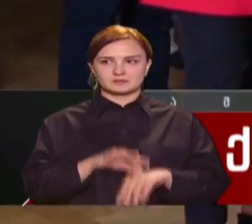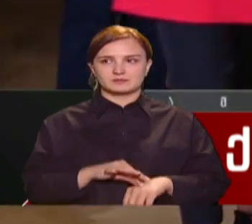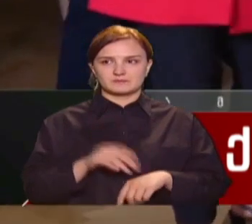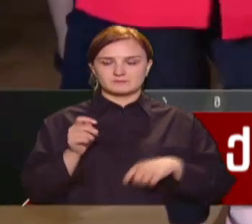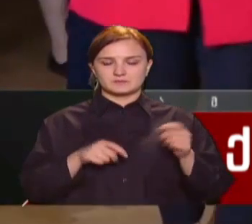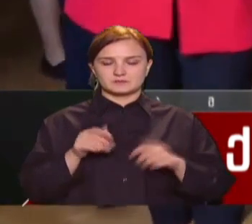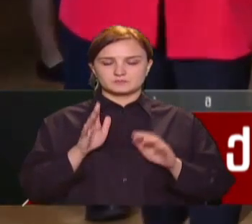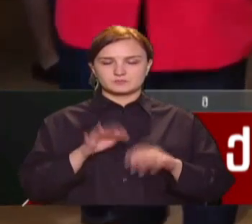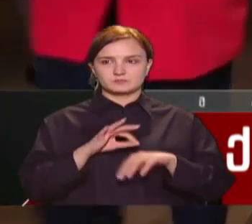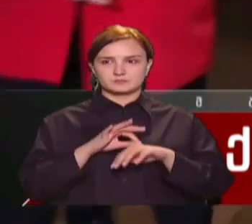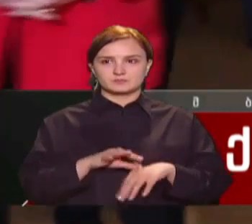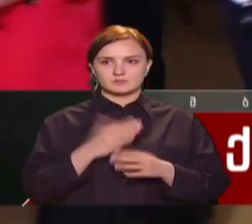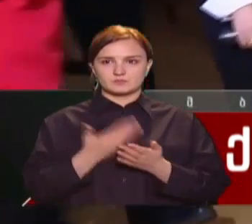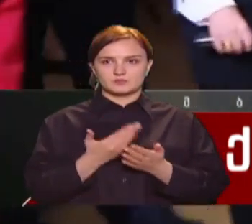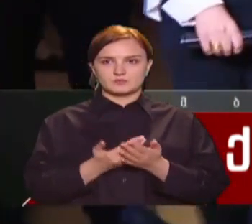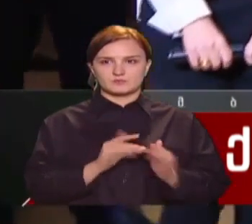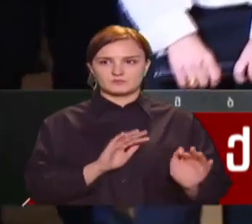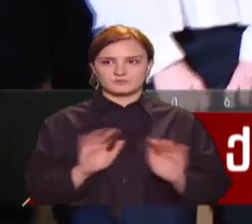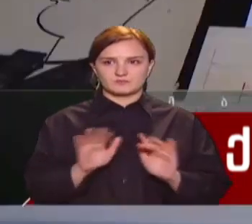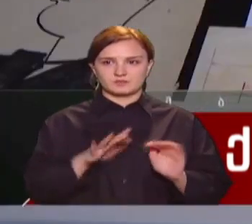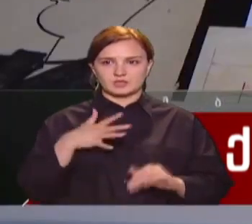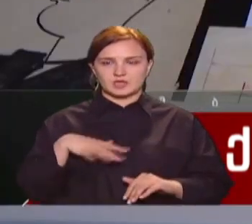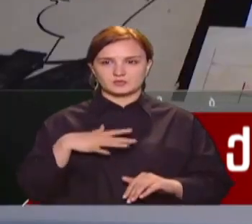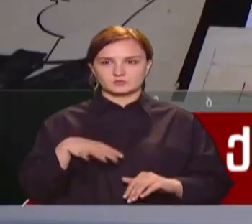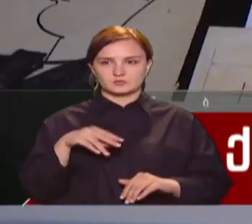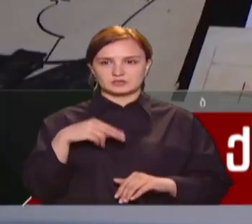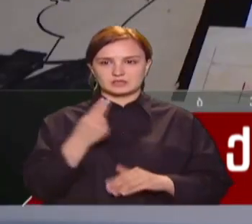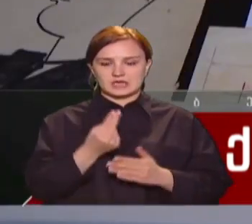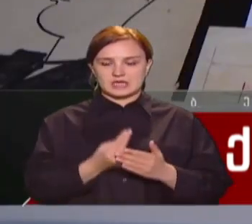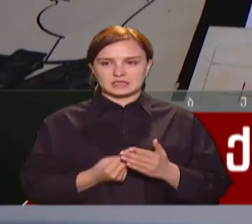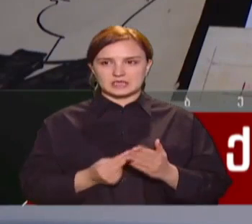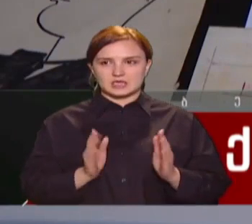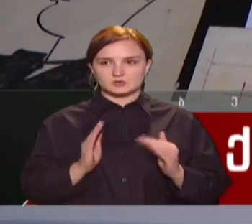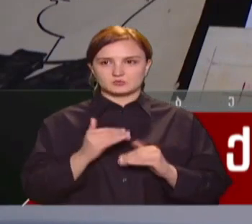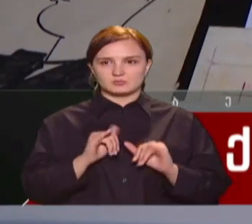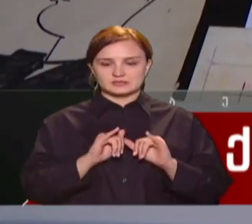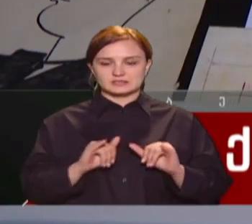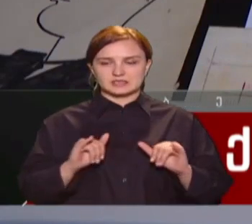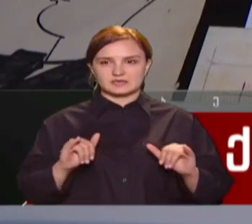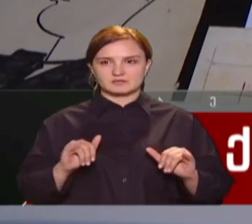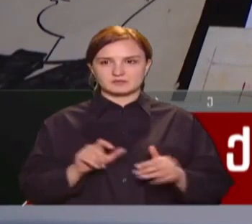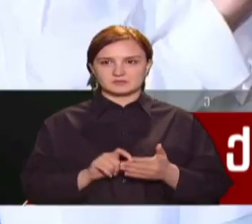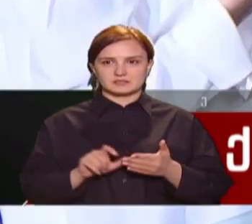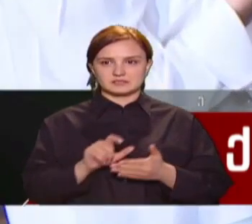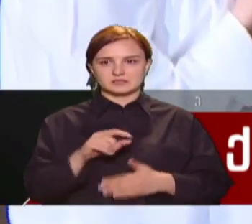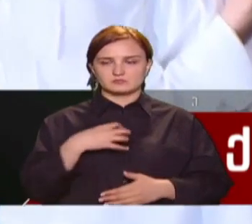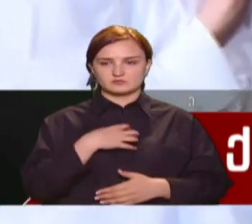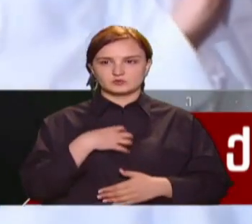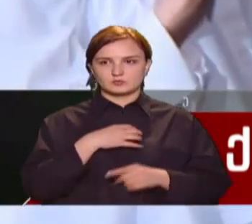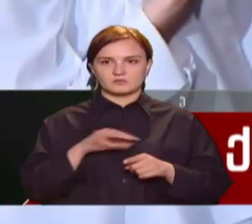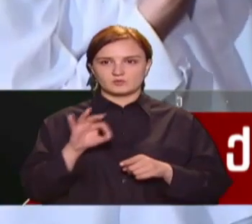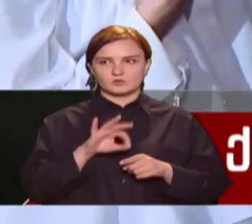ფარგლებში გაიმართება მასტერკლასები და ლექციები ქართული კარიკატურის ჟანრის, მისი განვითარების, გზისა და მნიშვნელობის